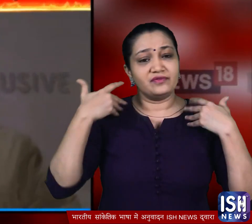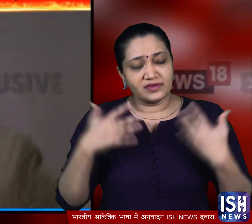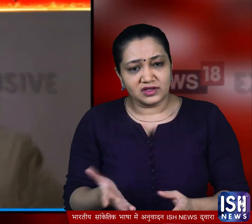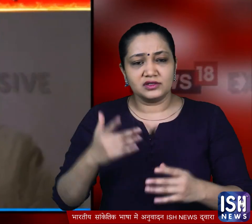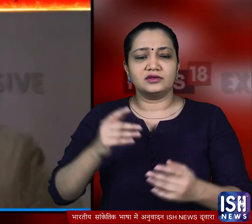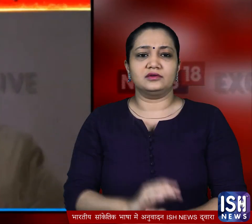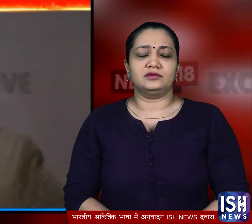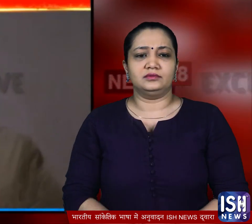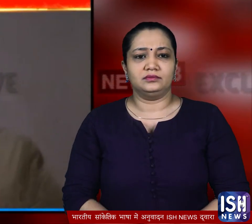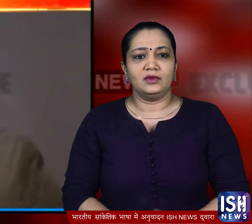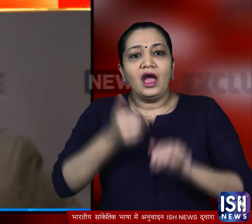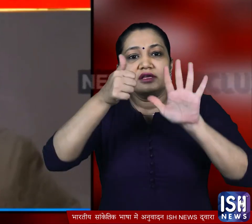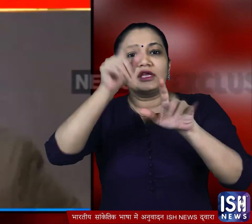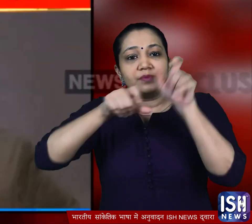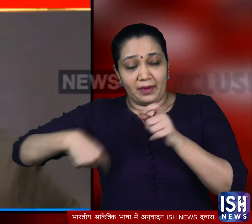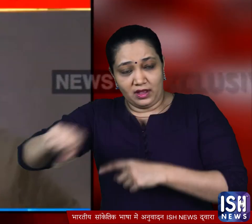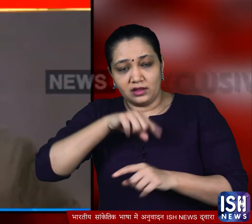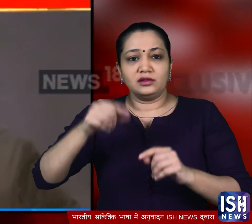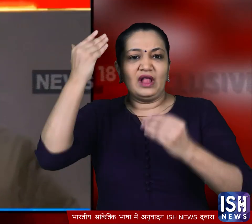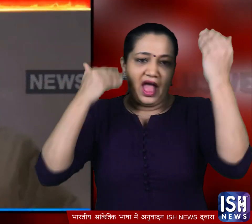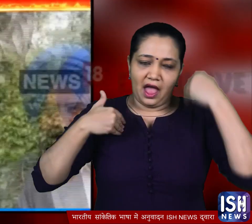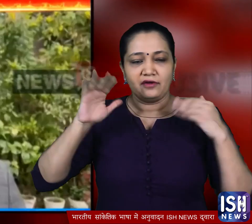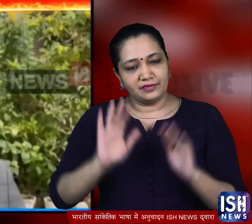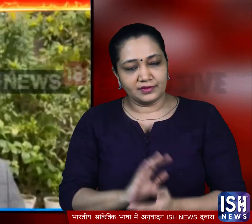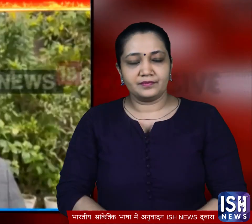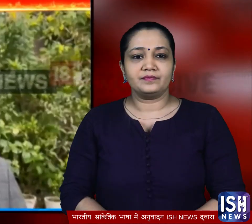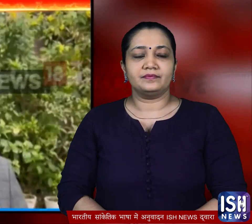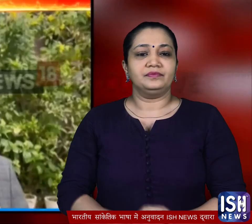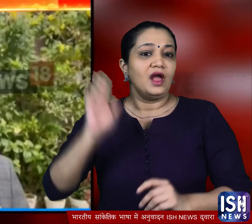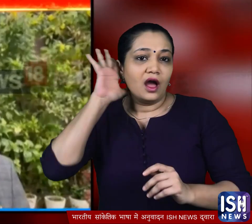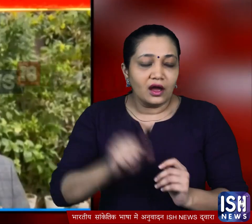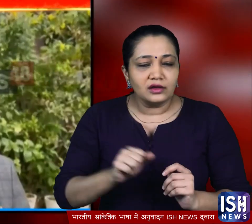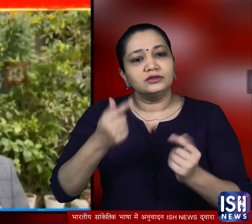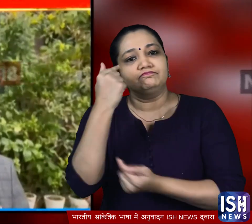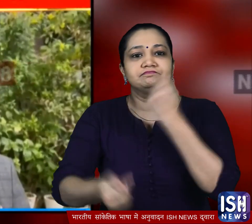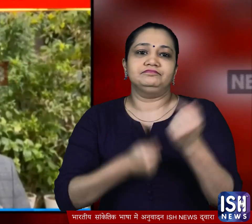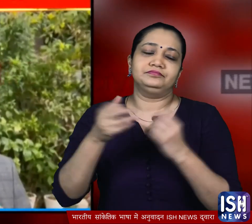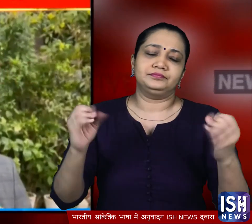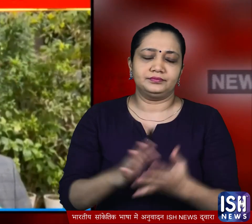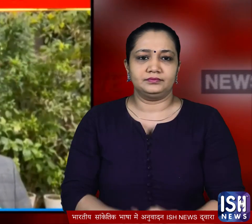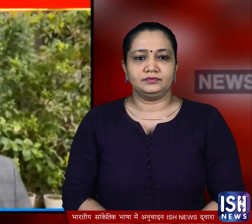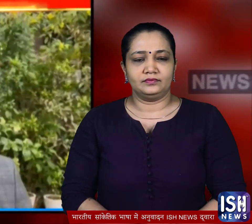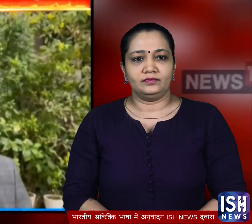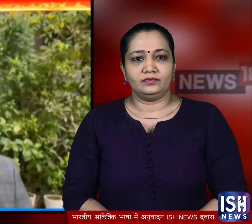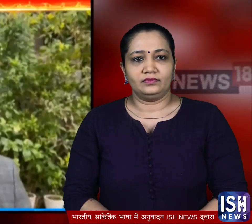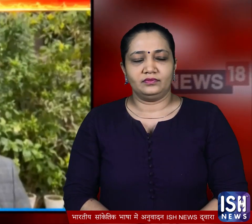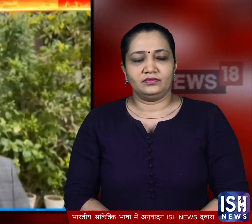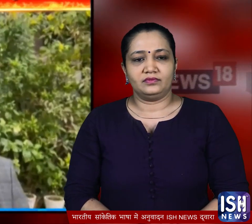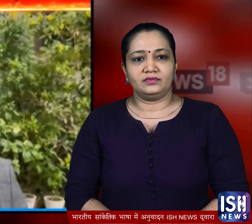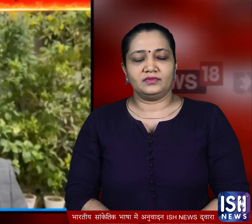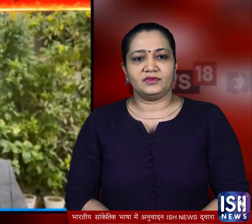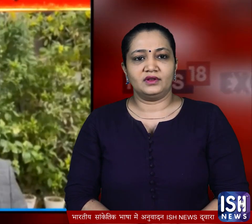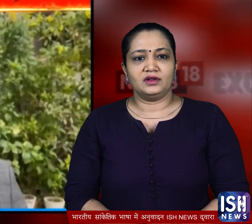हमला कर दिया गया, जिसमें 6 लोग जो हैं वो जख्मी हुए। घटना की जानकारी मिलते ही सियासत भी गर्मा गई। ना केवल सारे अरेस्ट